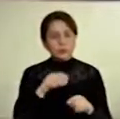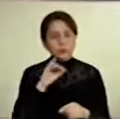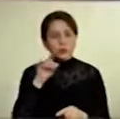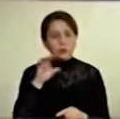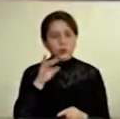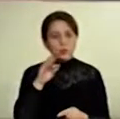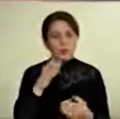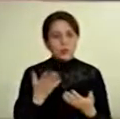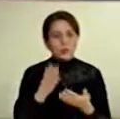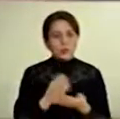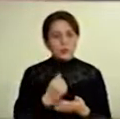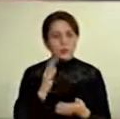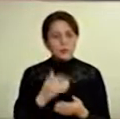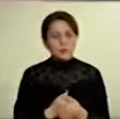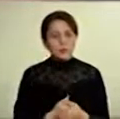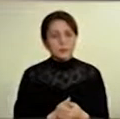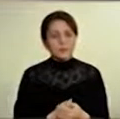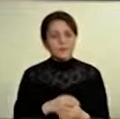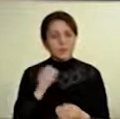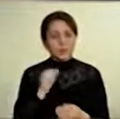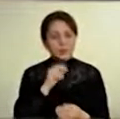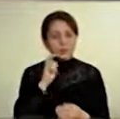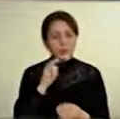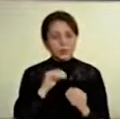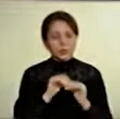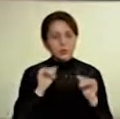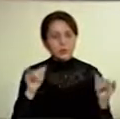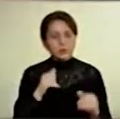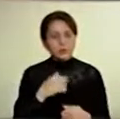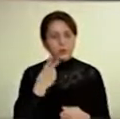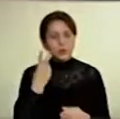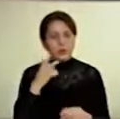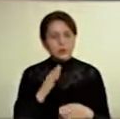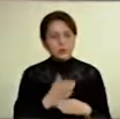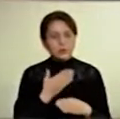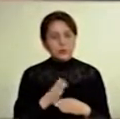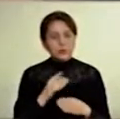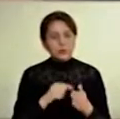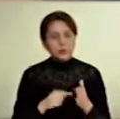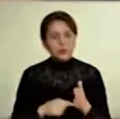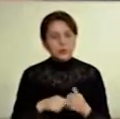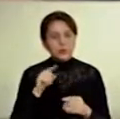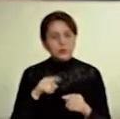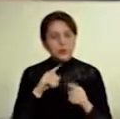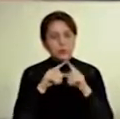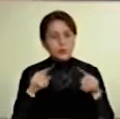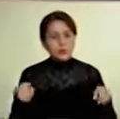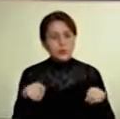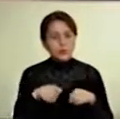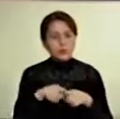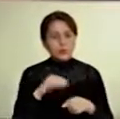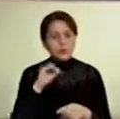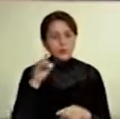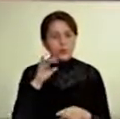qanday topar ekanmiz? Ya'ni A ni B ga ko'paytirib 2 ga bo'lganimizda mana shu uchburchaklarimizning